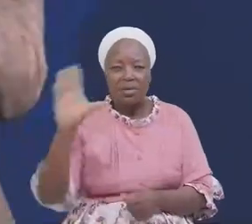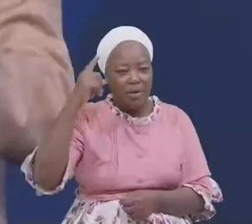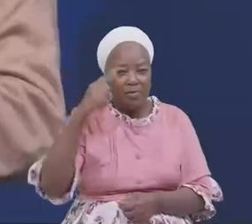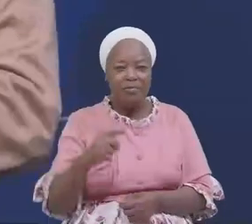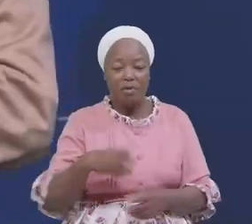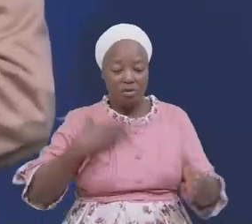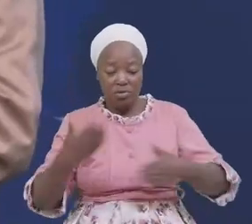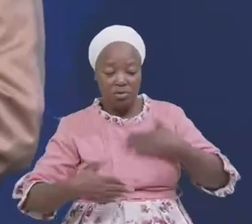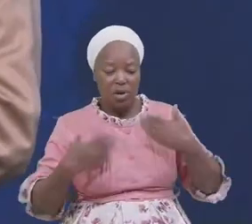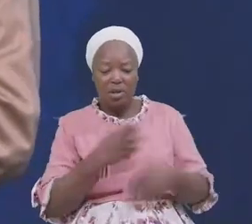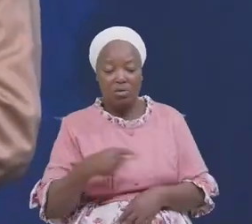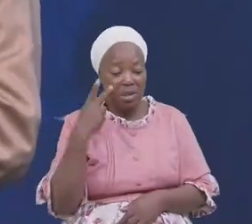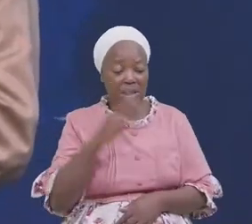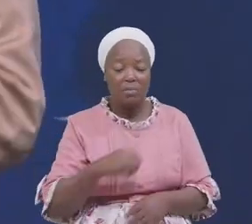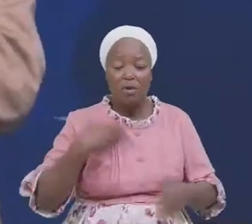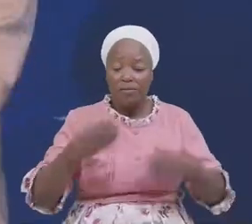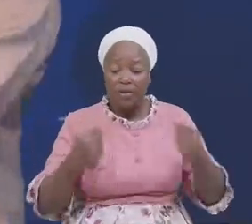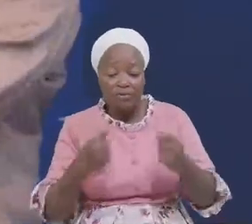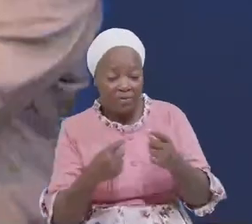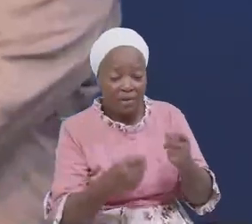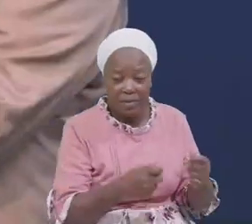Quand ils cherchent la joie, ils se hâtent.